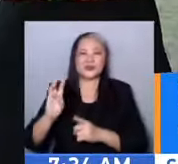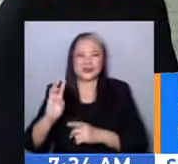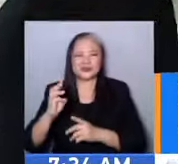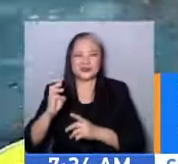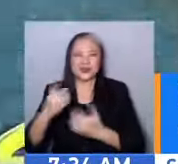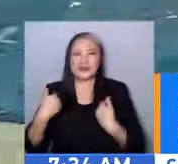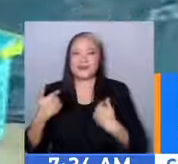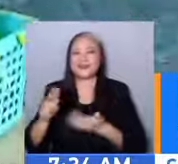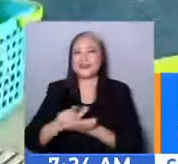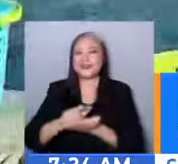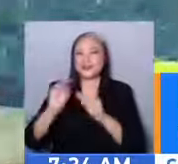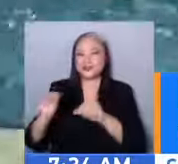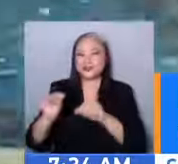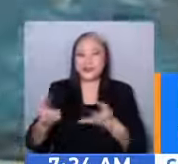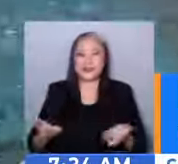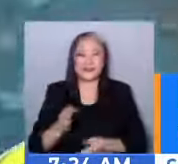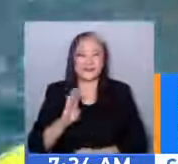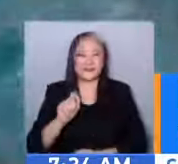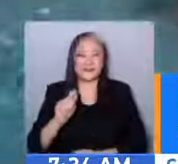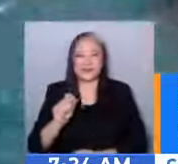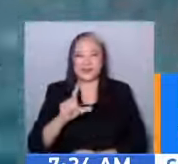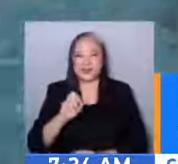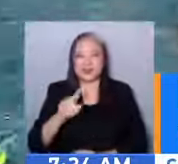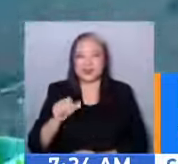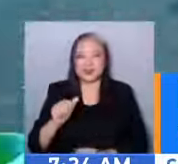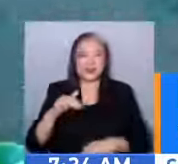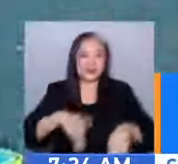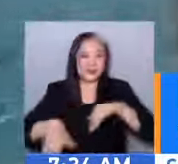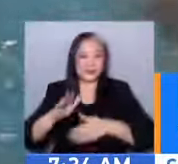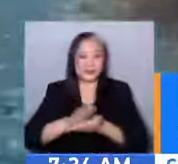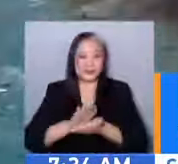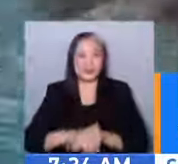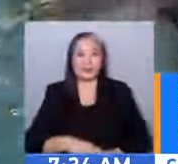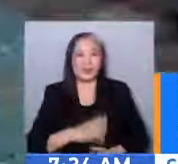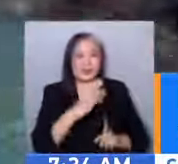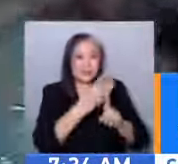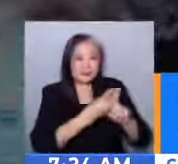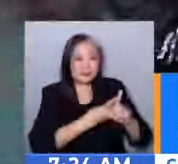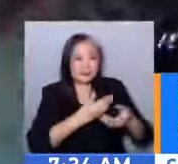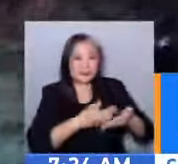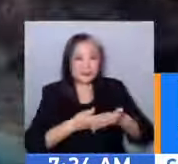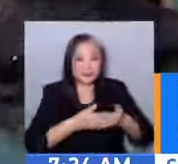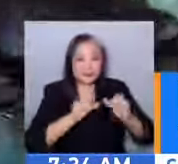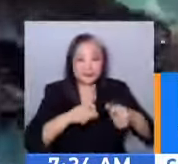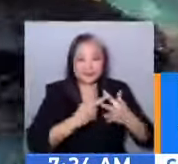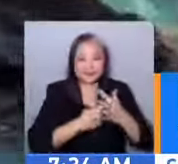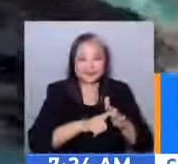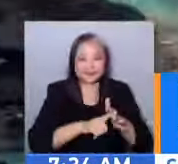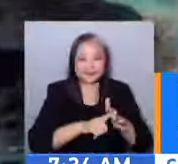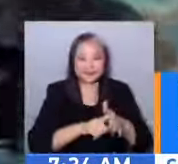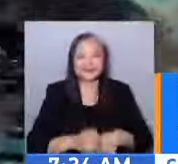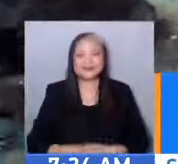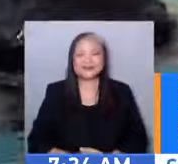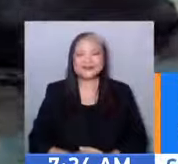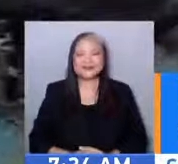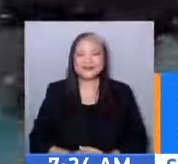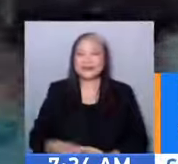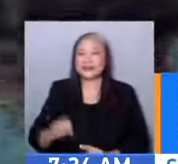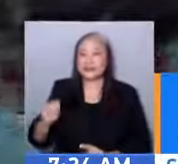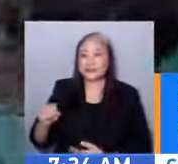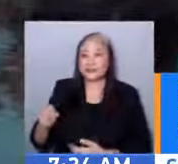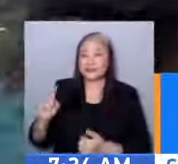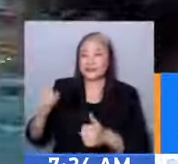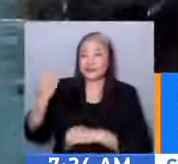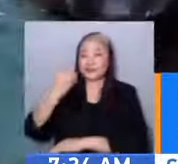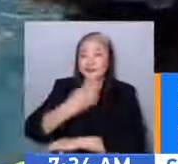Swim School. Okay, so may mga 6 months pa lang pwedeng mag-start na mag-swimming. So yeah. Ano po yung ginagawa nila ngayon? Actually, since day 1 to, more on